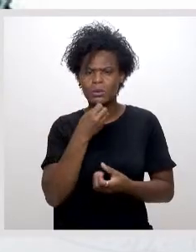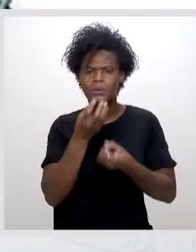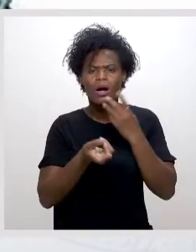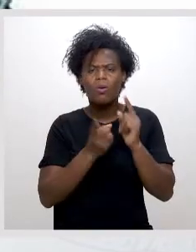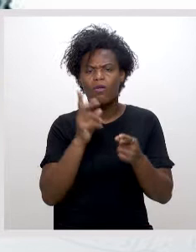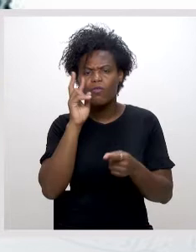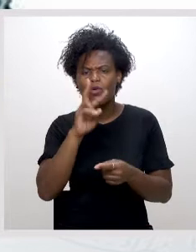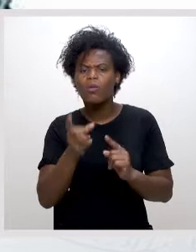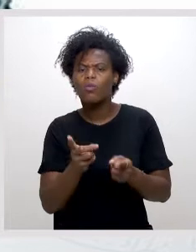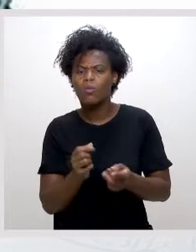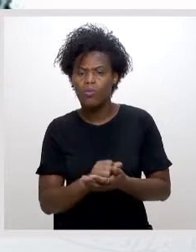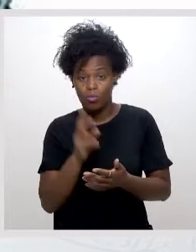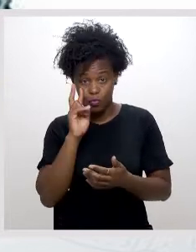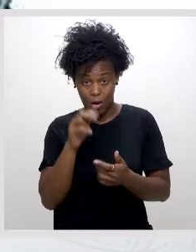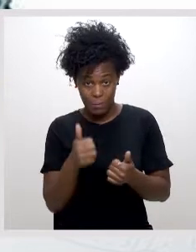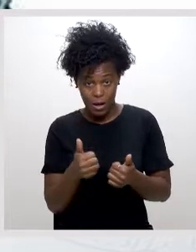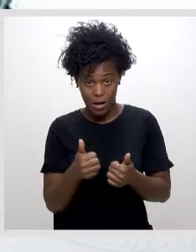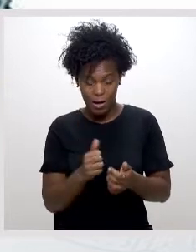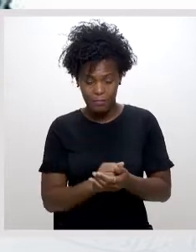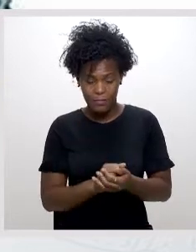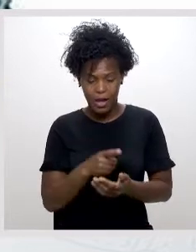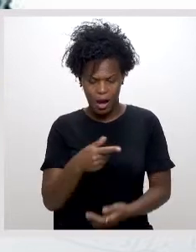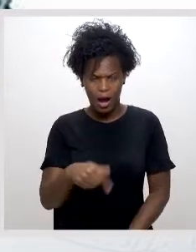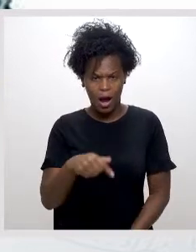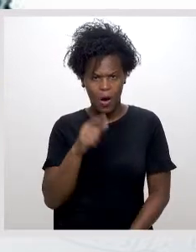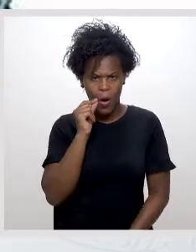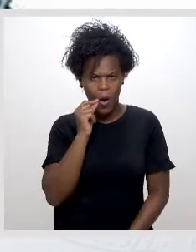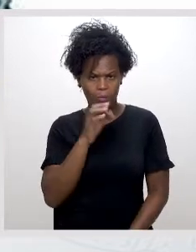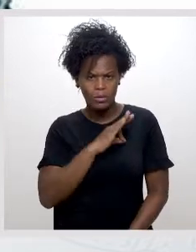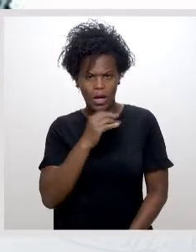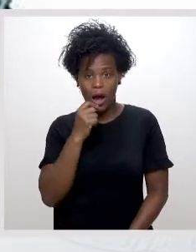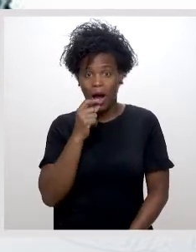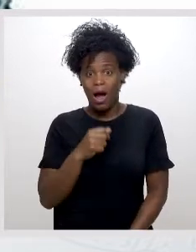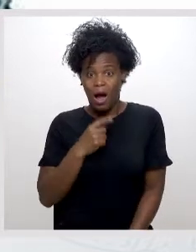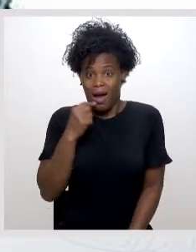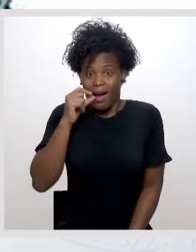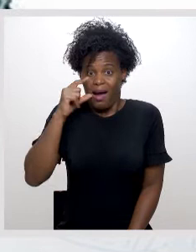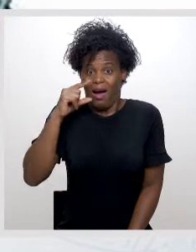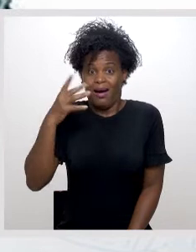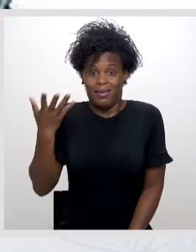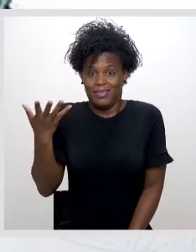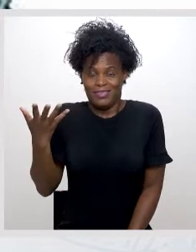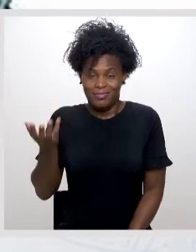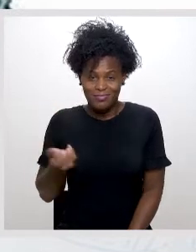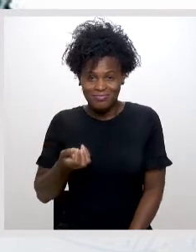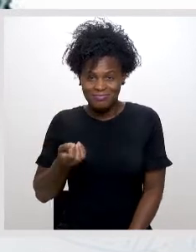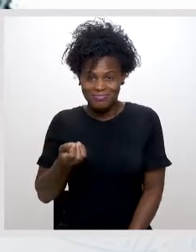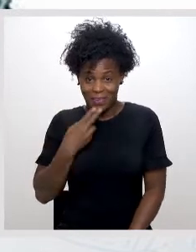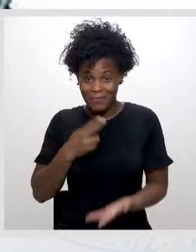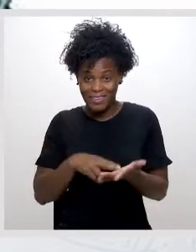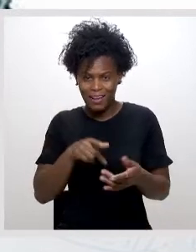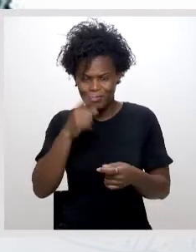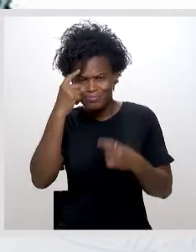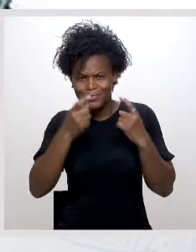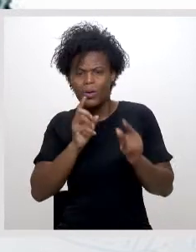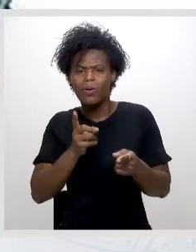vois. Observe bien. Il y a un monsieur, il a la bouche ouverte, n'est-ce pas? Qu'est-ce que vous